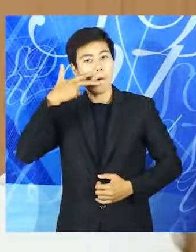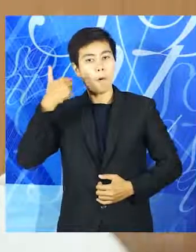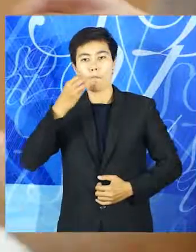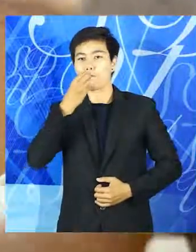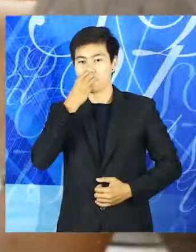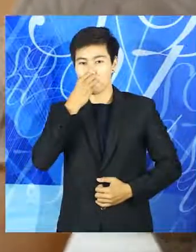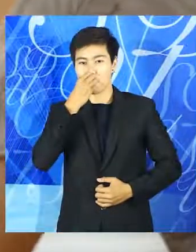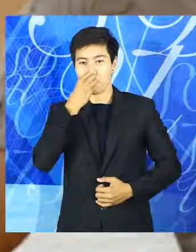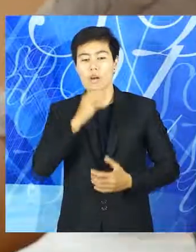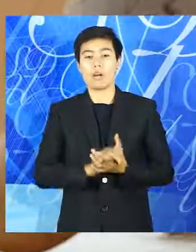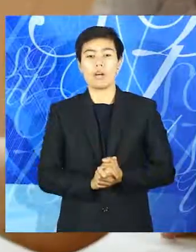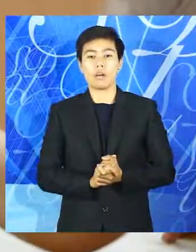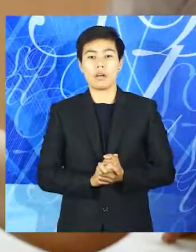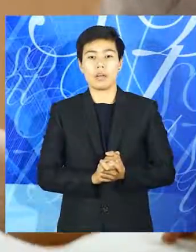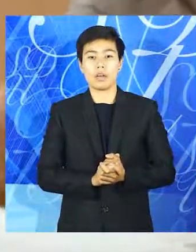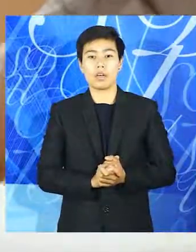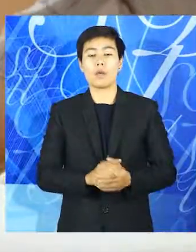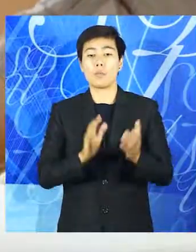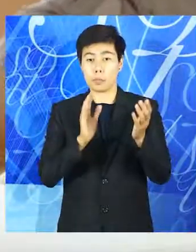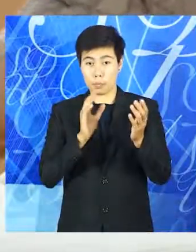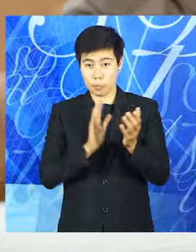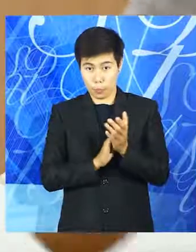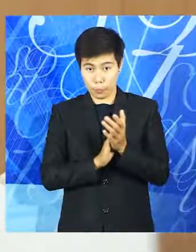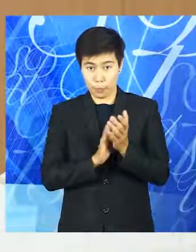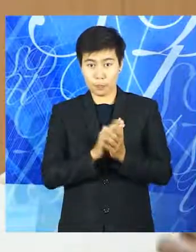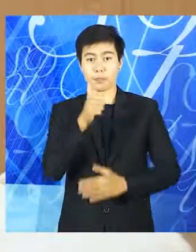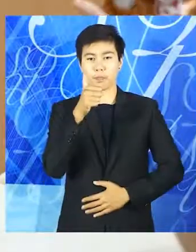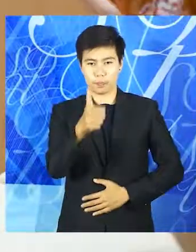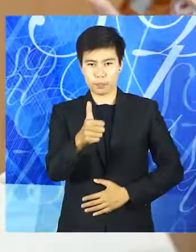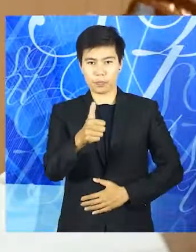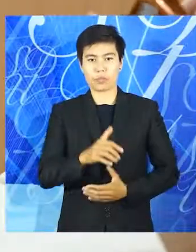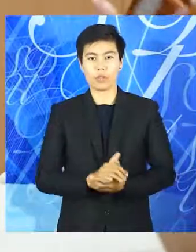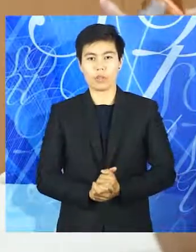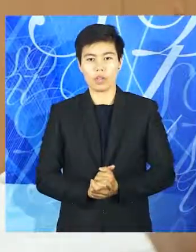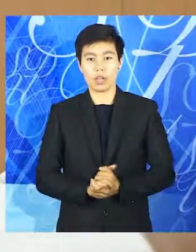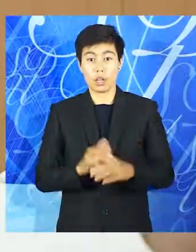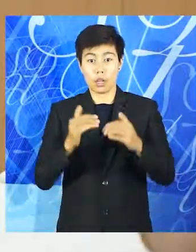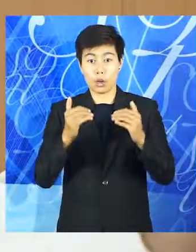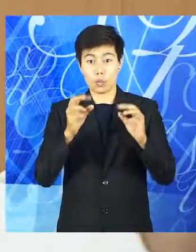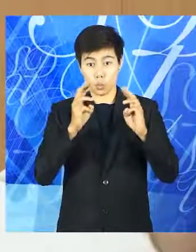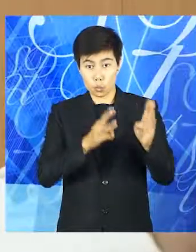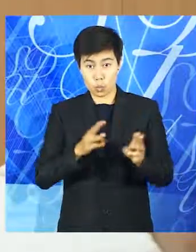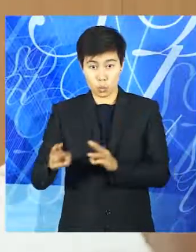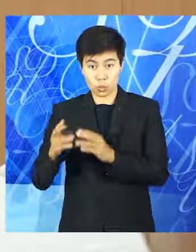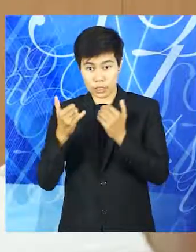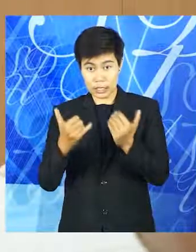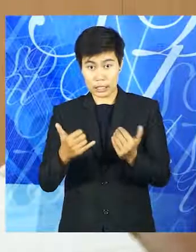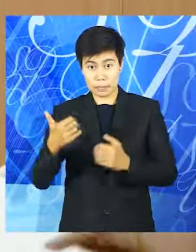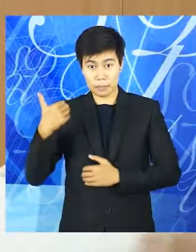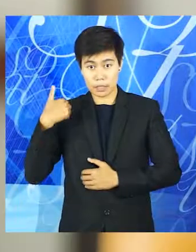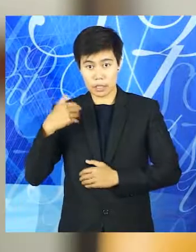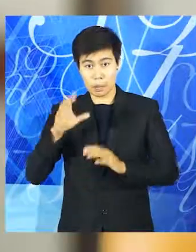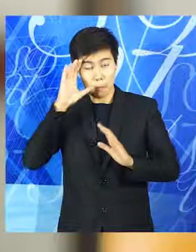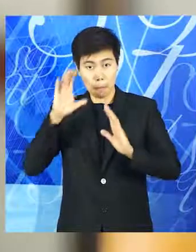แล้วก็พร้อมกับรางวัลคำว่าเก่งมากค่ะด้วยนะคะสำหรับขั้นตอนนี้นะคะก็จะมีการแลกเปลี่ยนภ